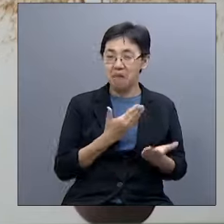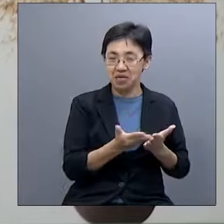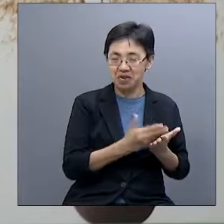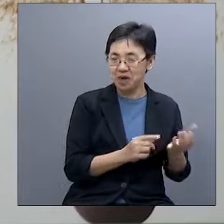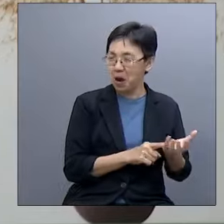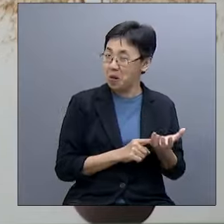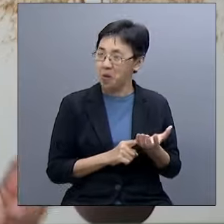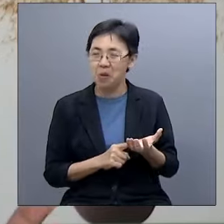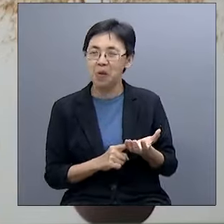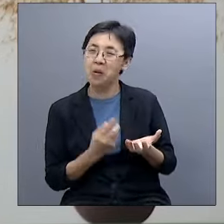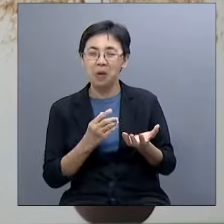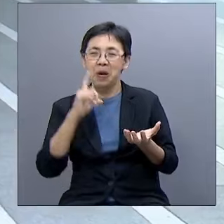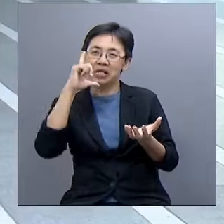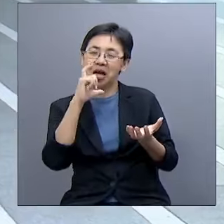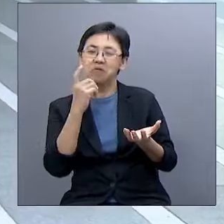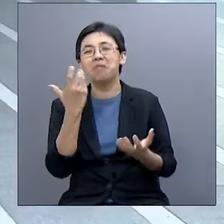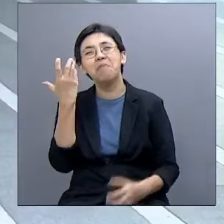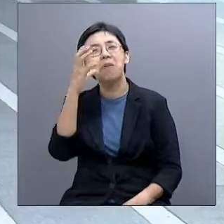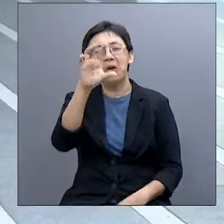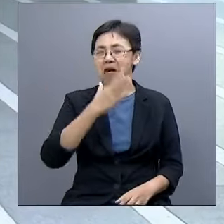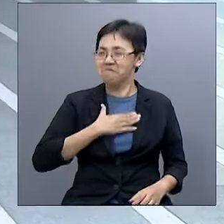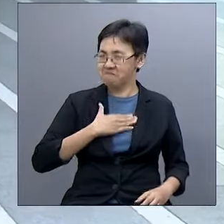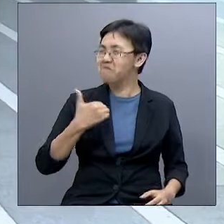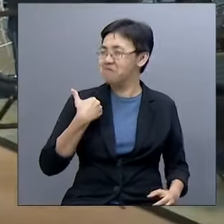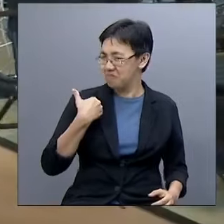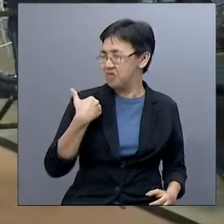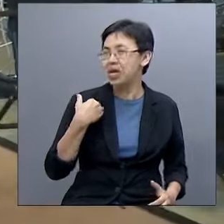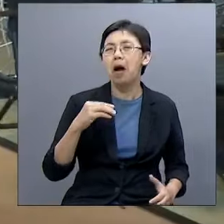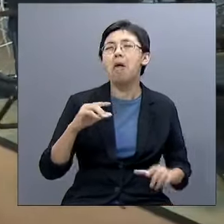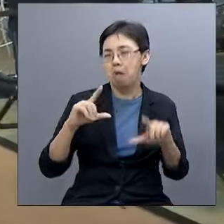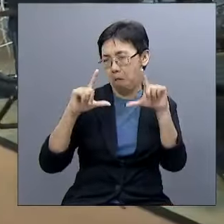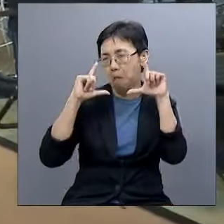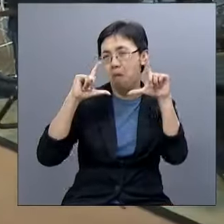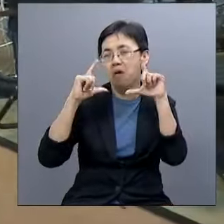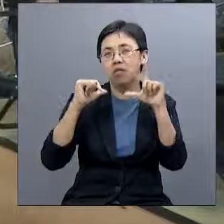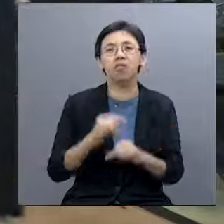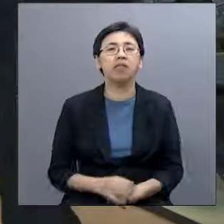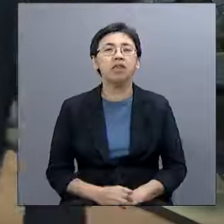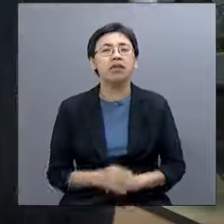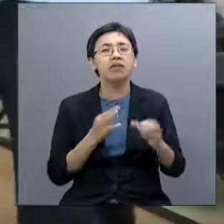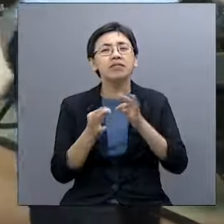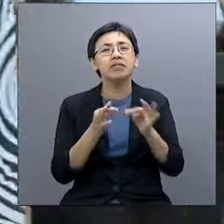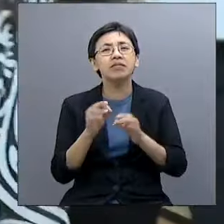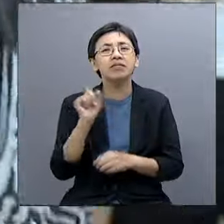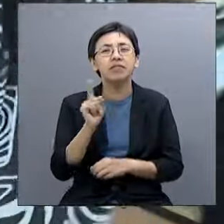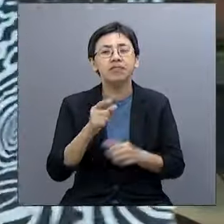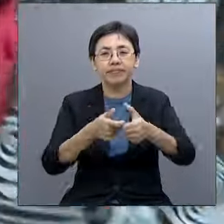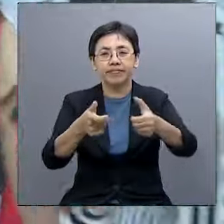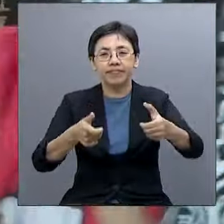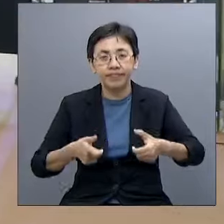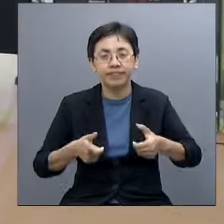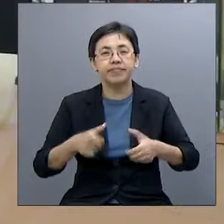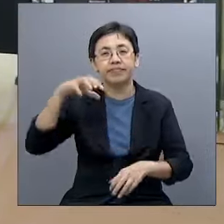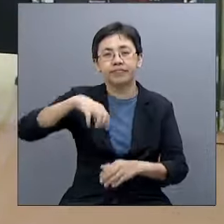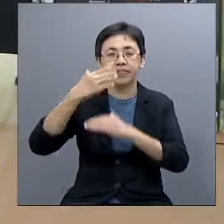โซเชียลได้ว่าเขามีสิ่งนี้ทีนี้สิ่งเหล่านี้อาจจะอธิบายได้จากรายงานของสภา